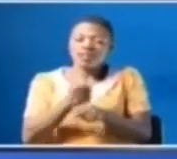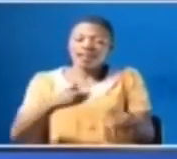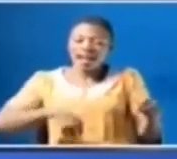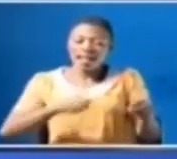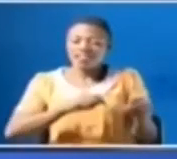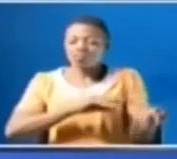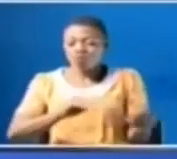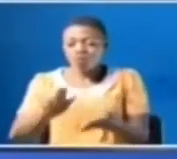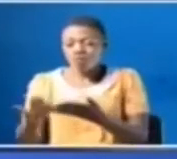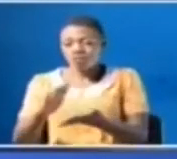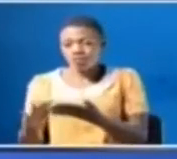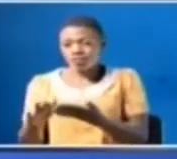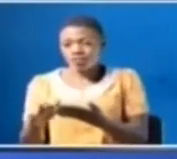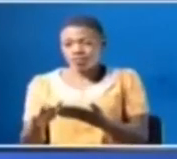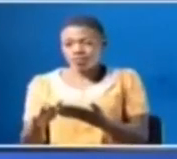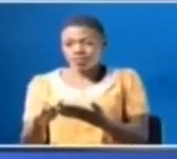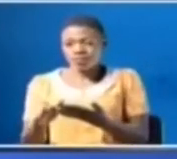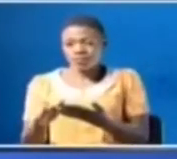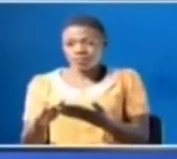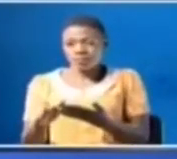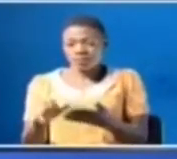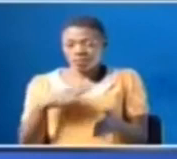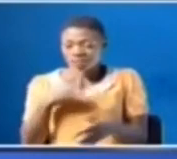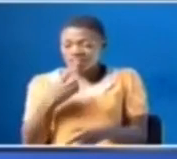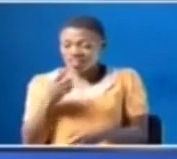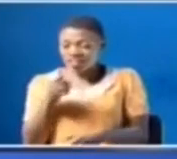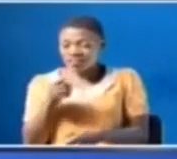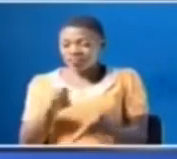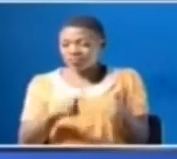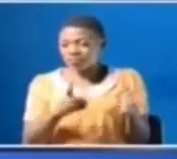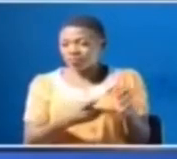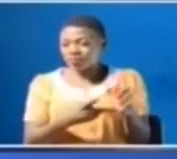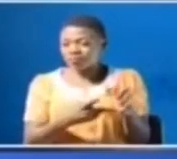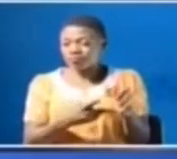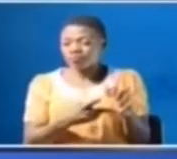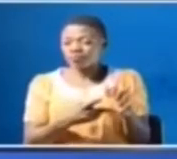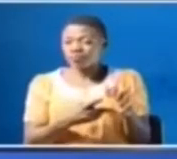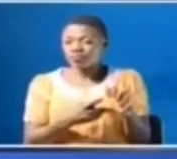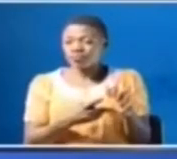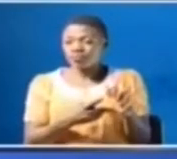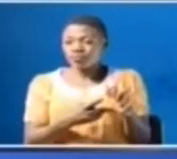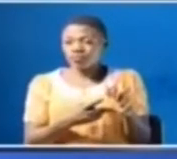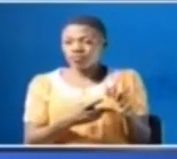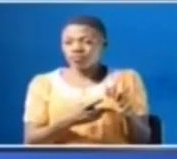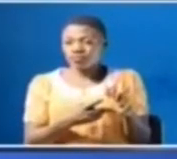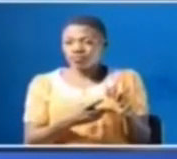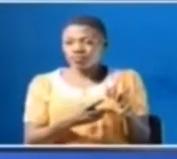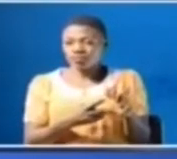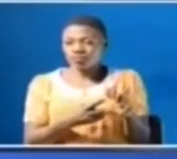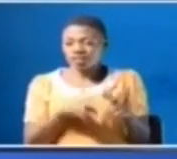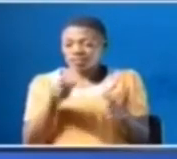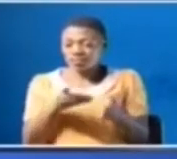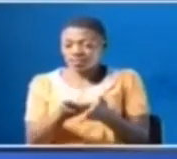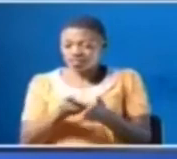sana. Na hayo sisemi hayo kumaanisha kwamba tutahitaji kuwa na mazungumzo na washikadau